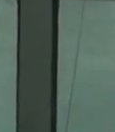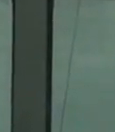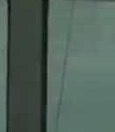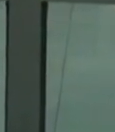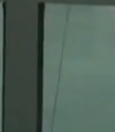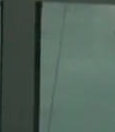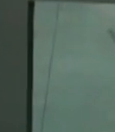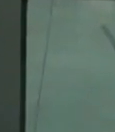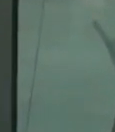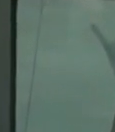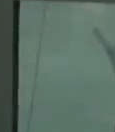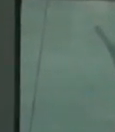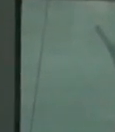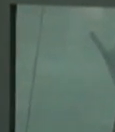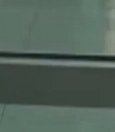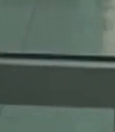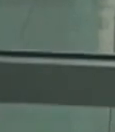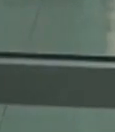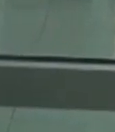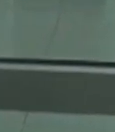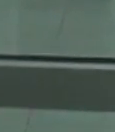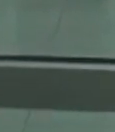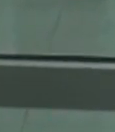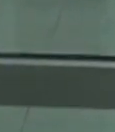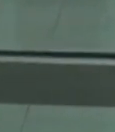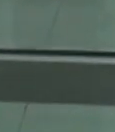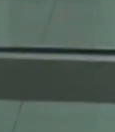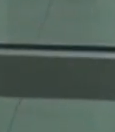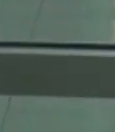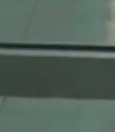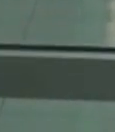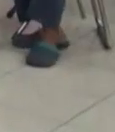tangan, dan kembali memakai masker, terutama di lingkungan fasilitas kesehatan.